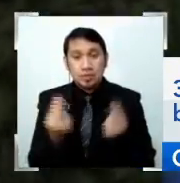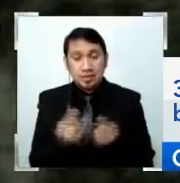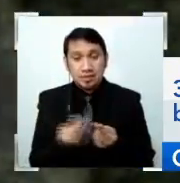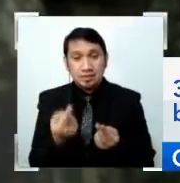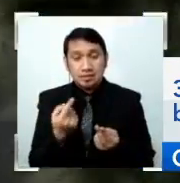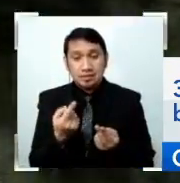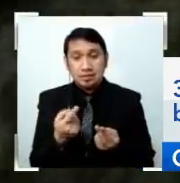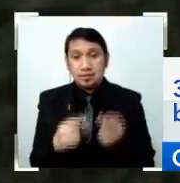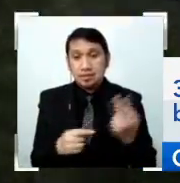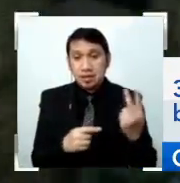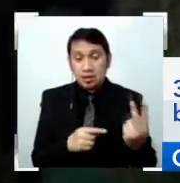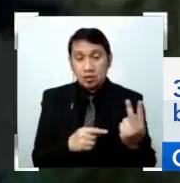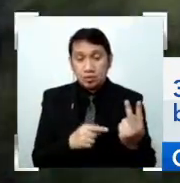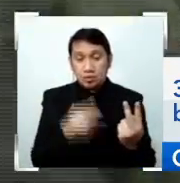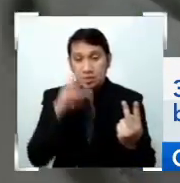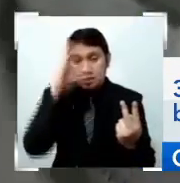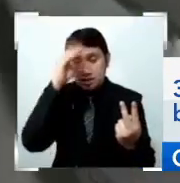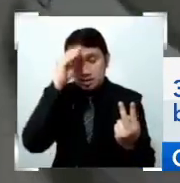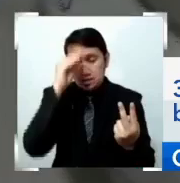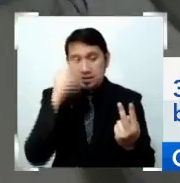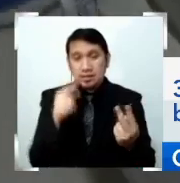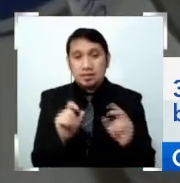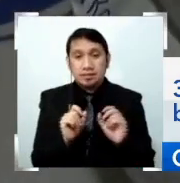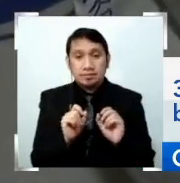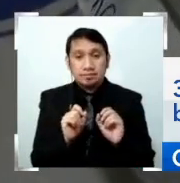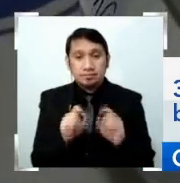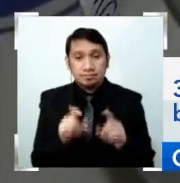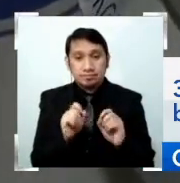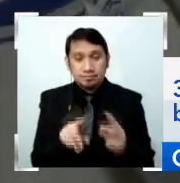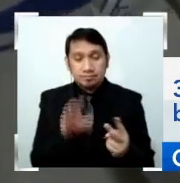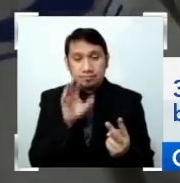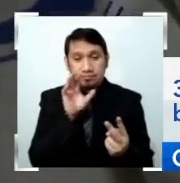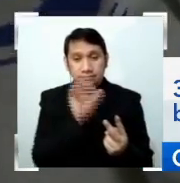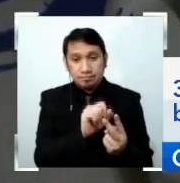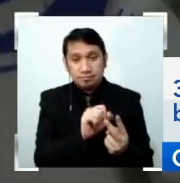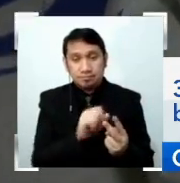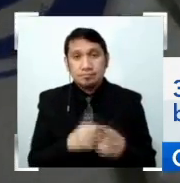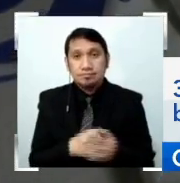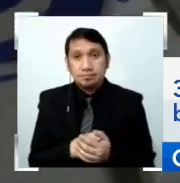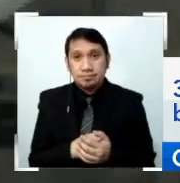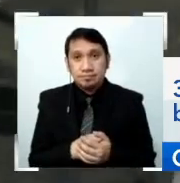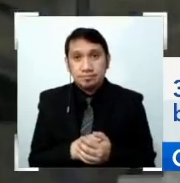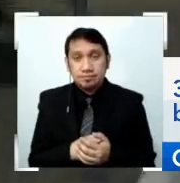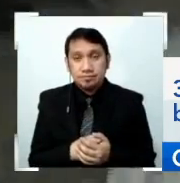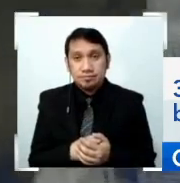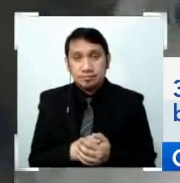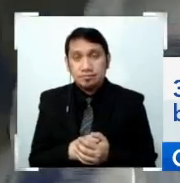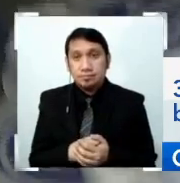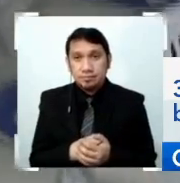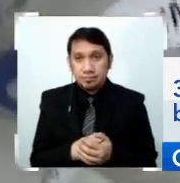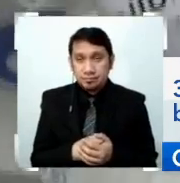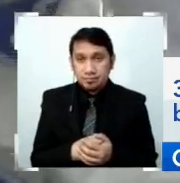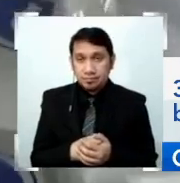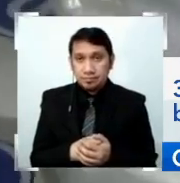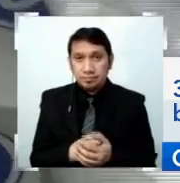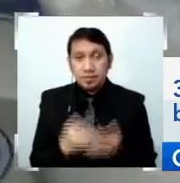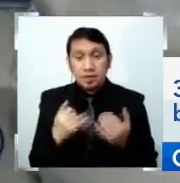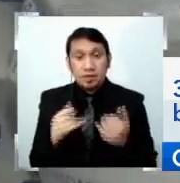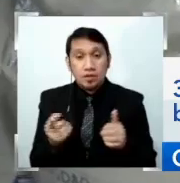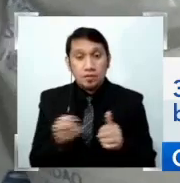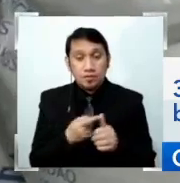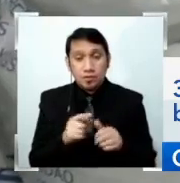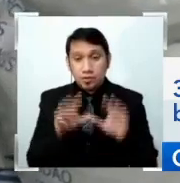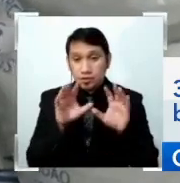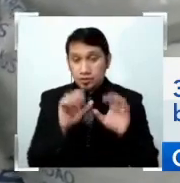ang nahuling nagbebenta ng illegal controlled explosive substances and paraphernalia. Unang naaresto si